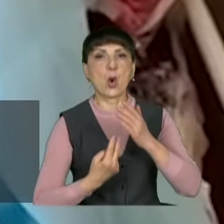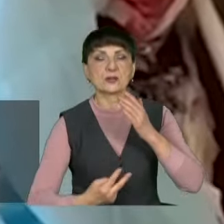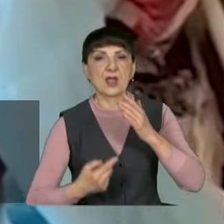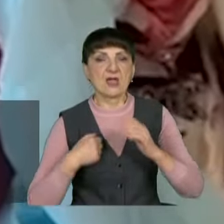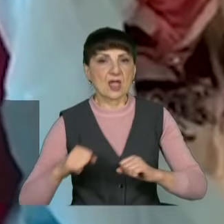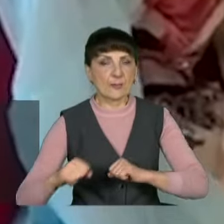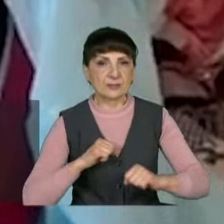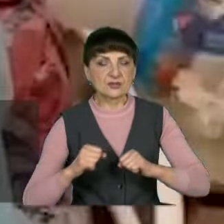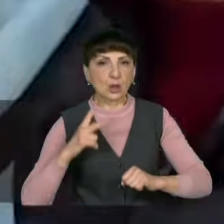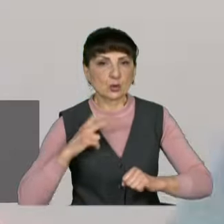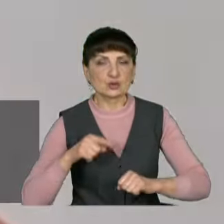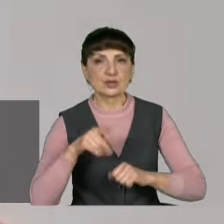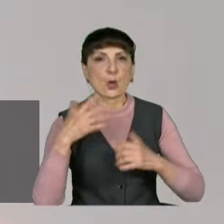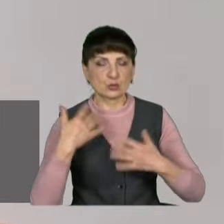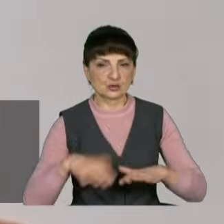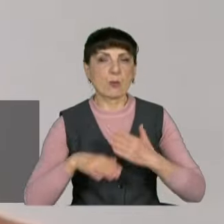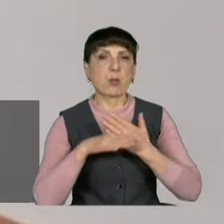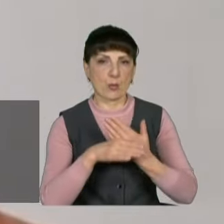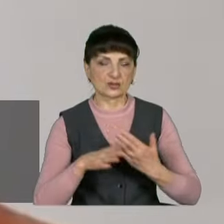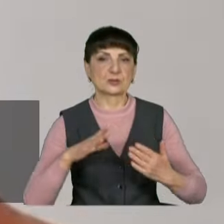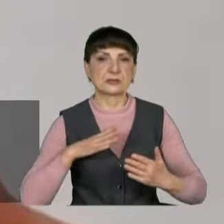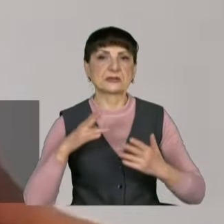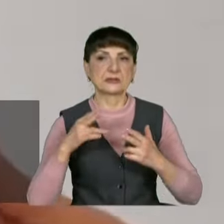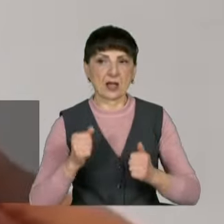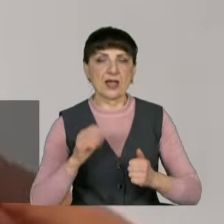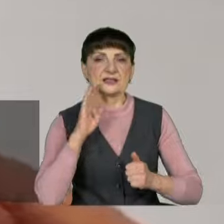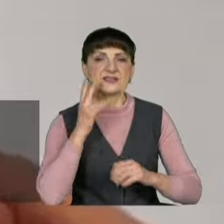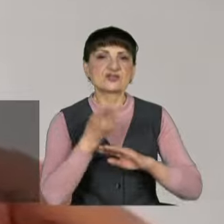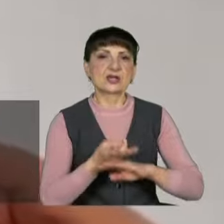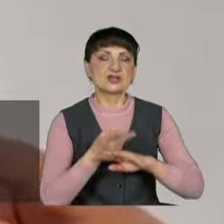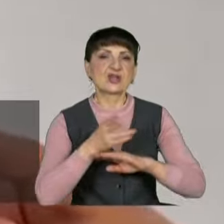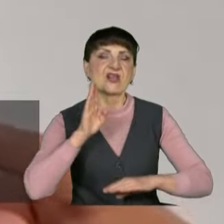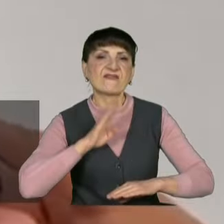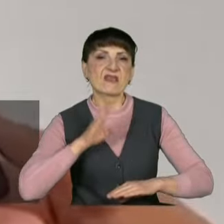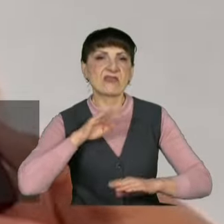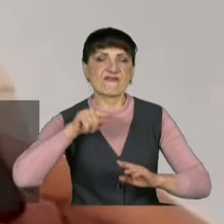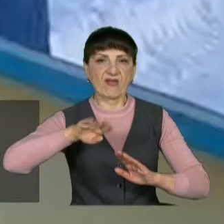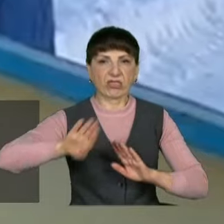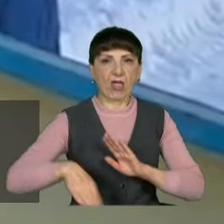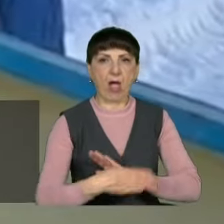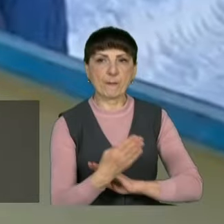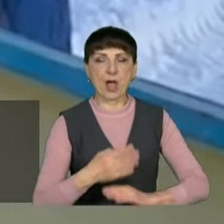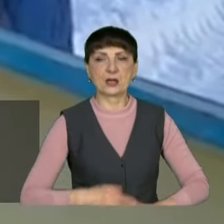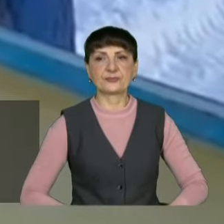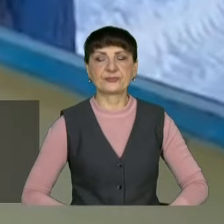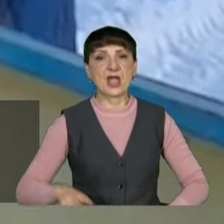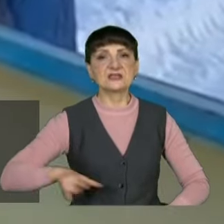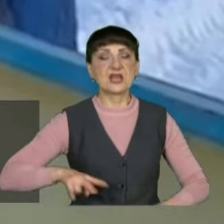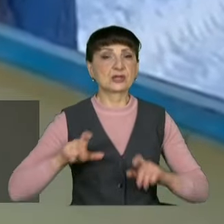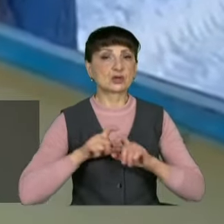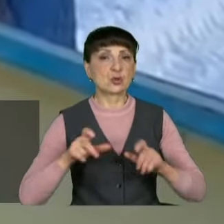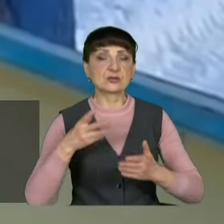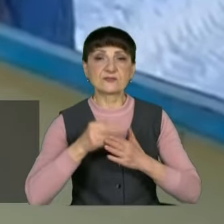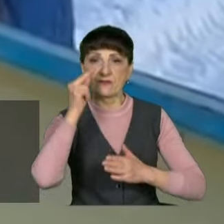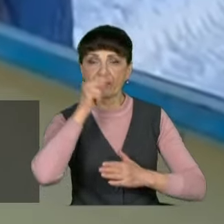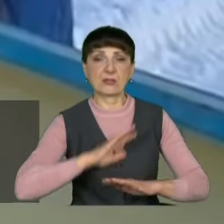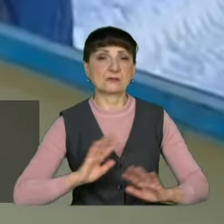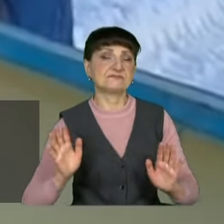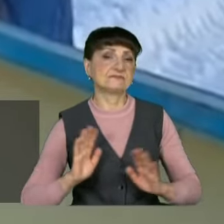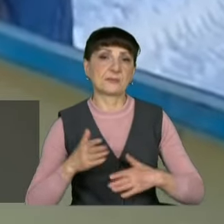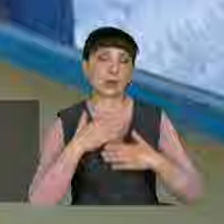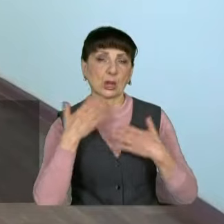подбежала к дочери, ей уже оказывали первую помощь. Айзере лежала в воде в этой яме. Директор школы своей вины в случившемся не